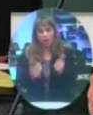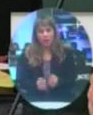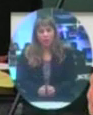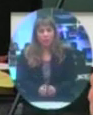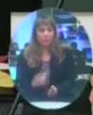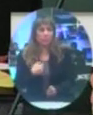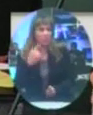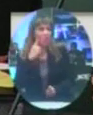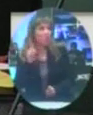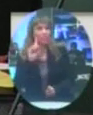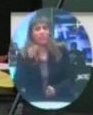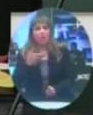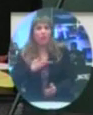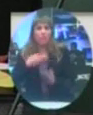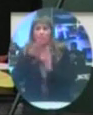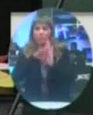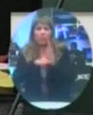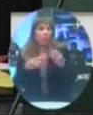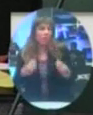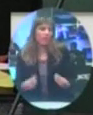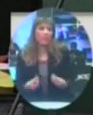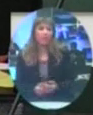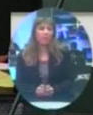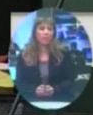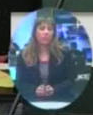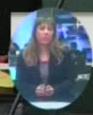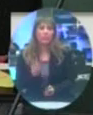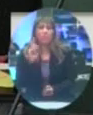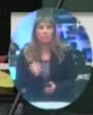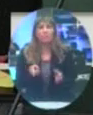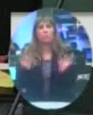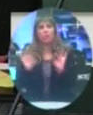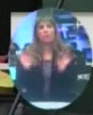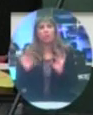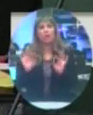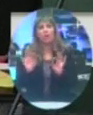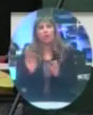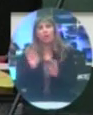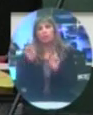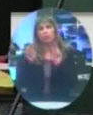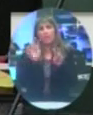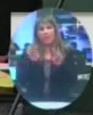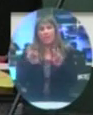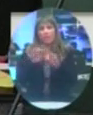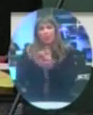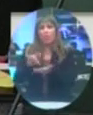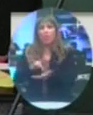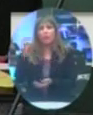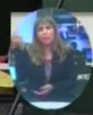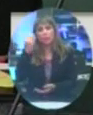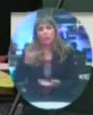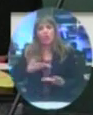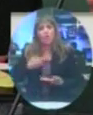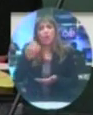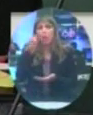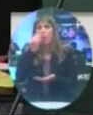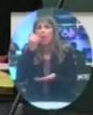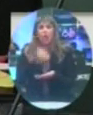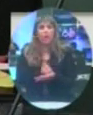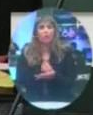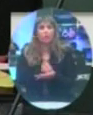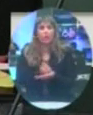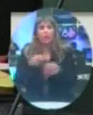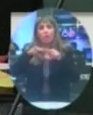הטבות, הוא בטח לא צריך להשתתף במסגרות לימודיות ולקבל אוכל כשר למהדרין ולשהות